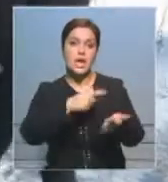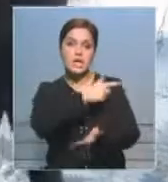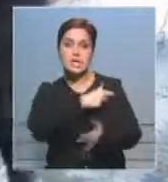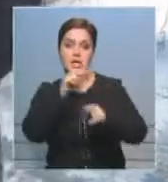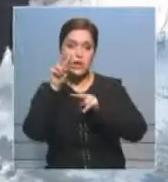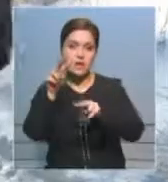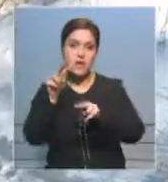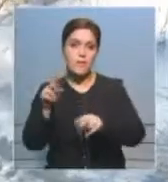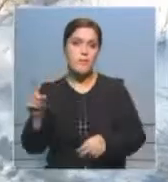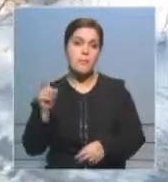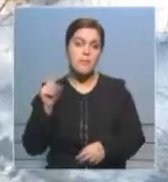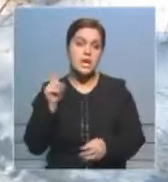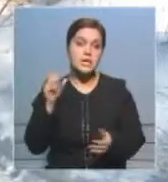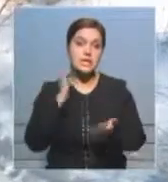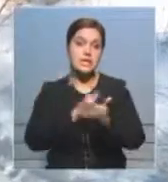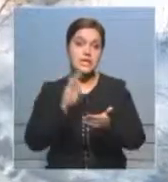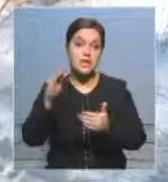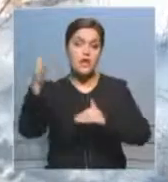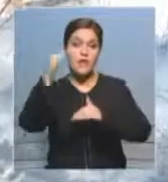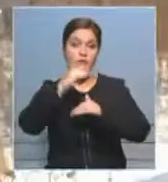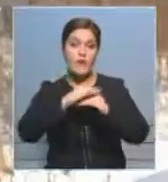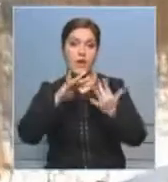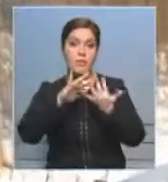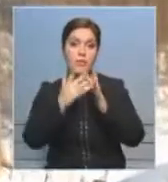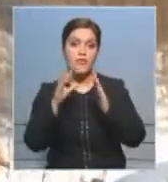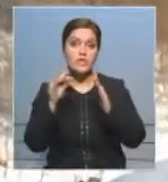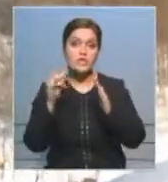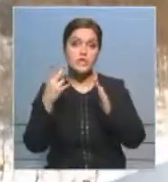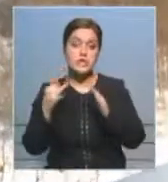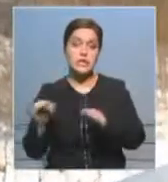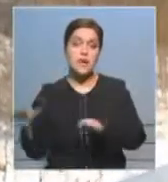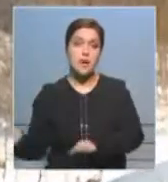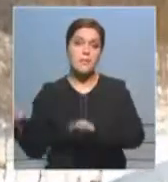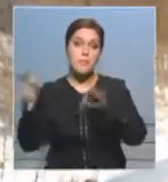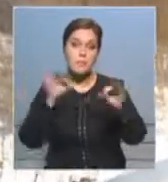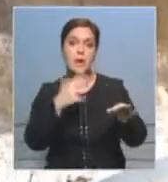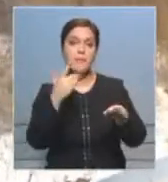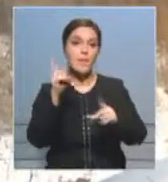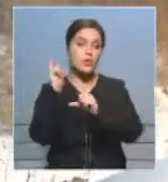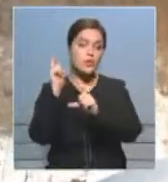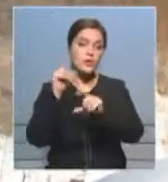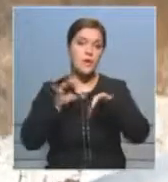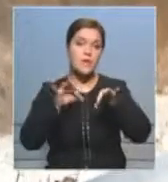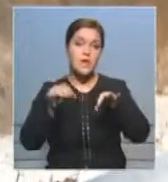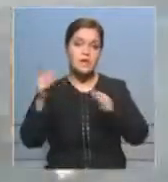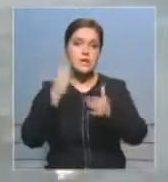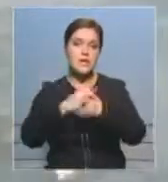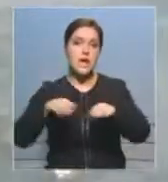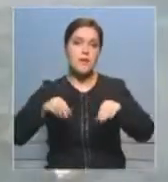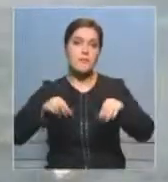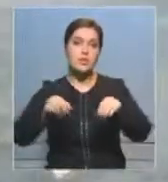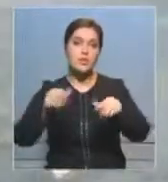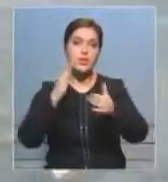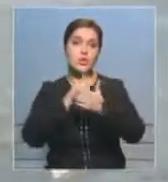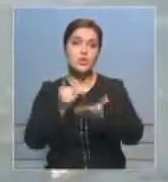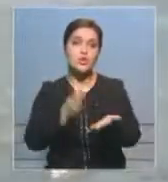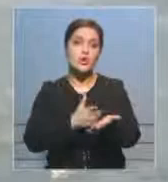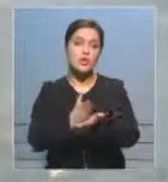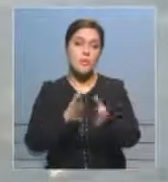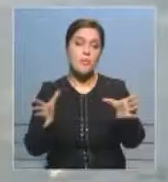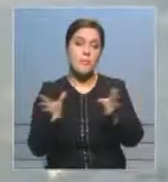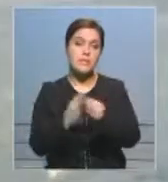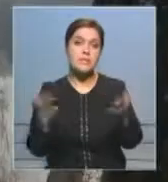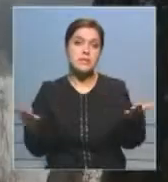наблюдательные посты накануне вечером в поселок восточный прибыли свыше 50 грузовых машин с грунтом коммунальные службы совместно со